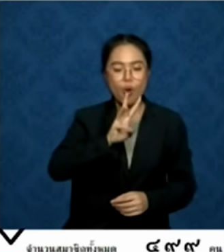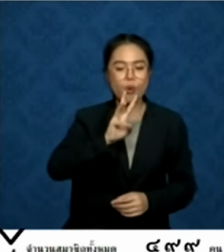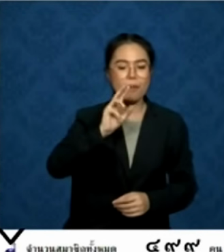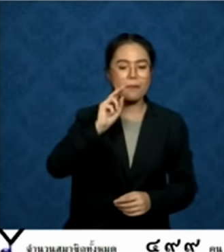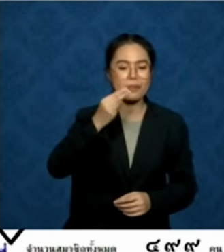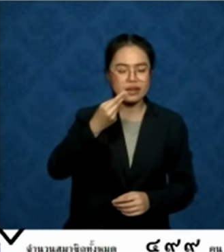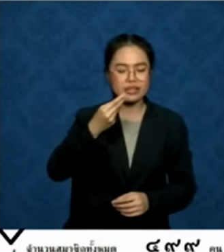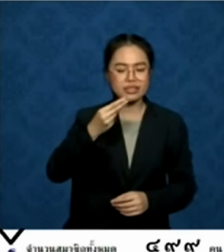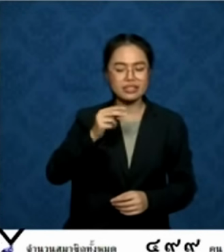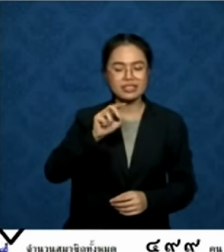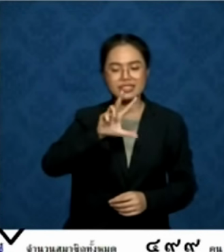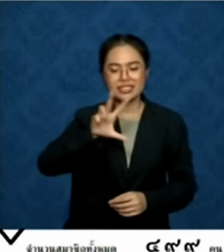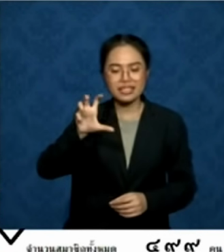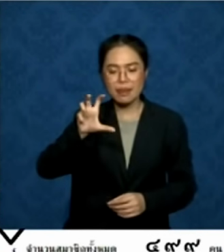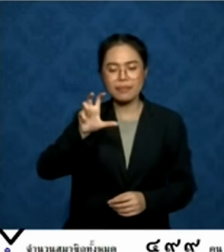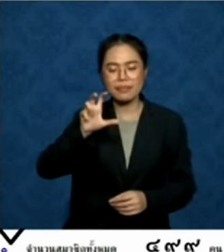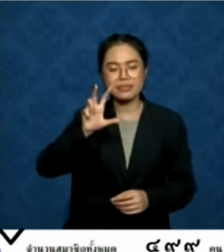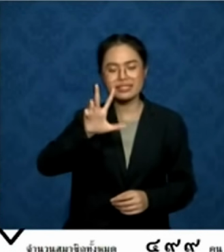62,320 คน